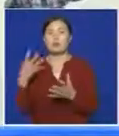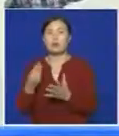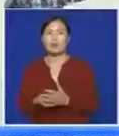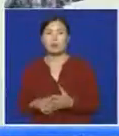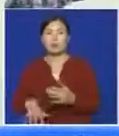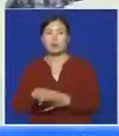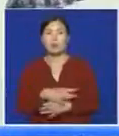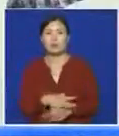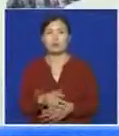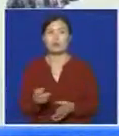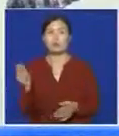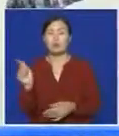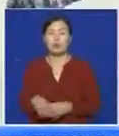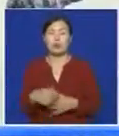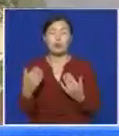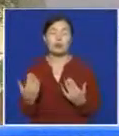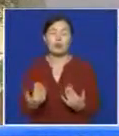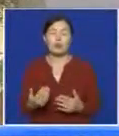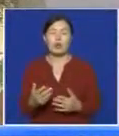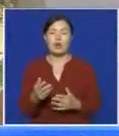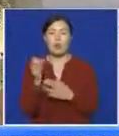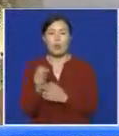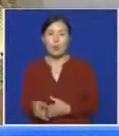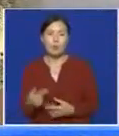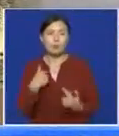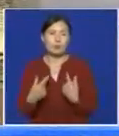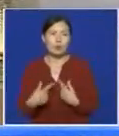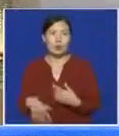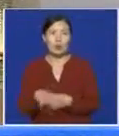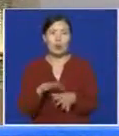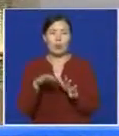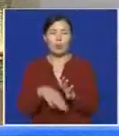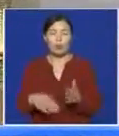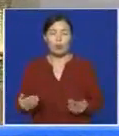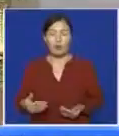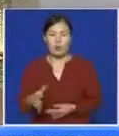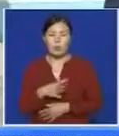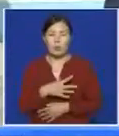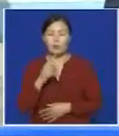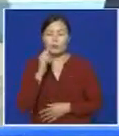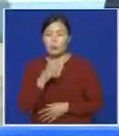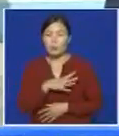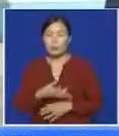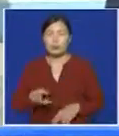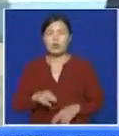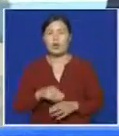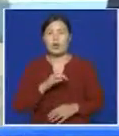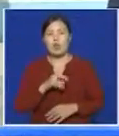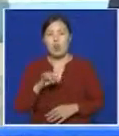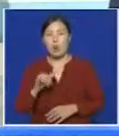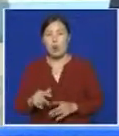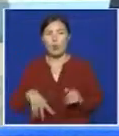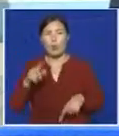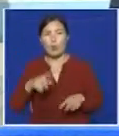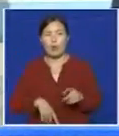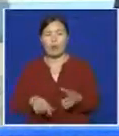деятеля, выступившего против сталинских репрессий в защиту простого народа, долгие годы было под запретом. Против Жалау было возбуждено уголовное дело,